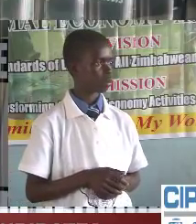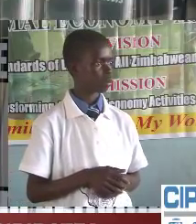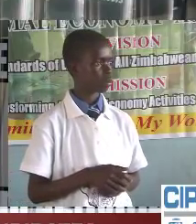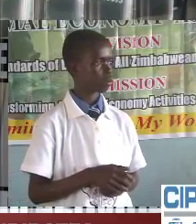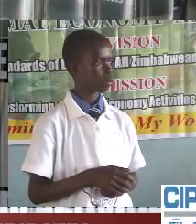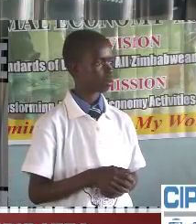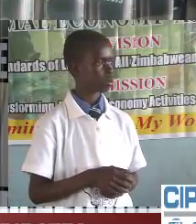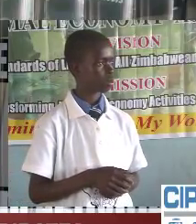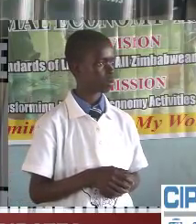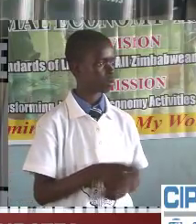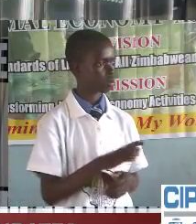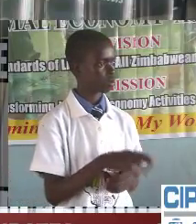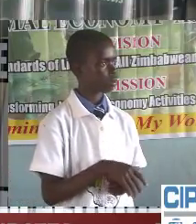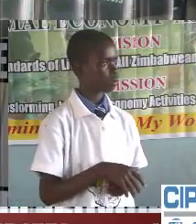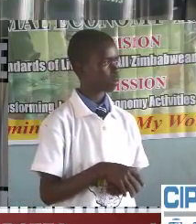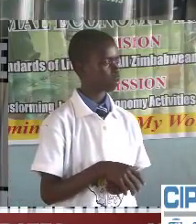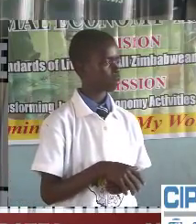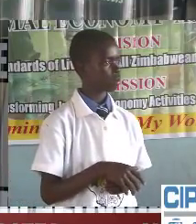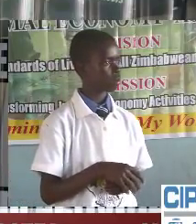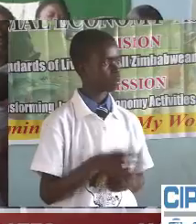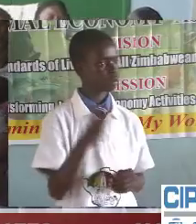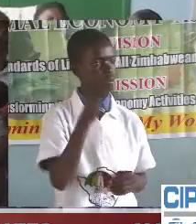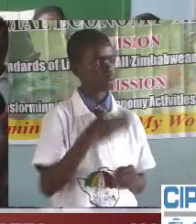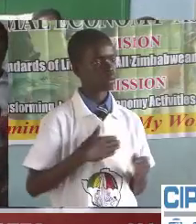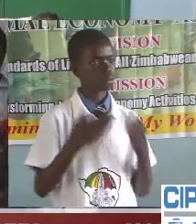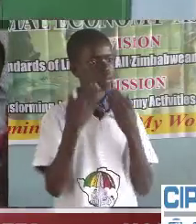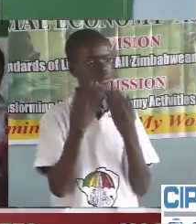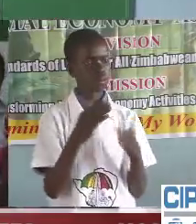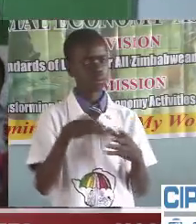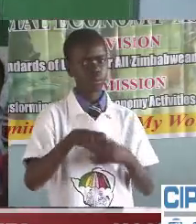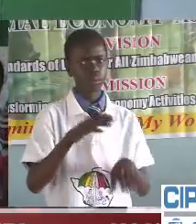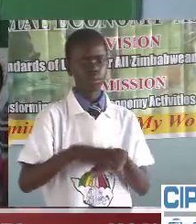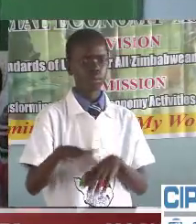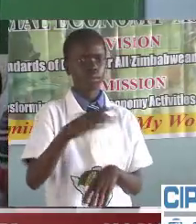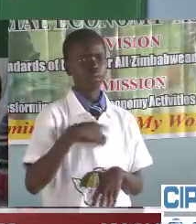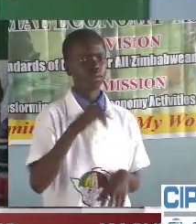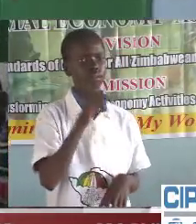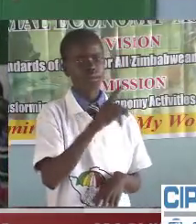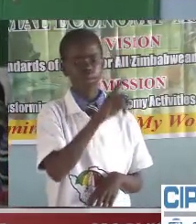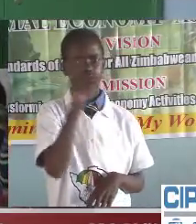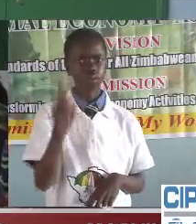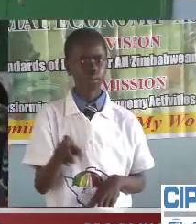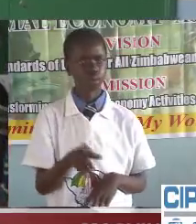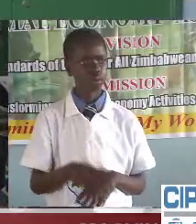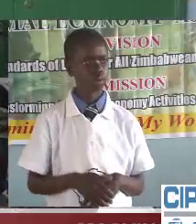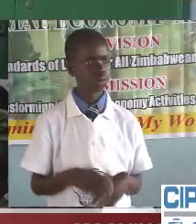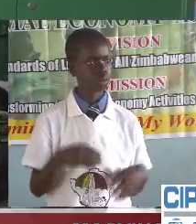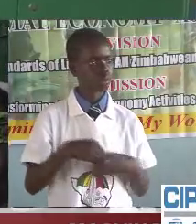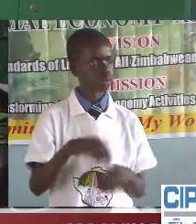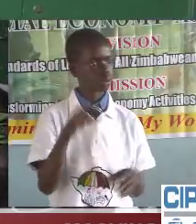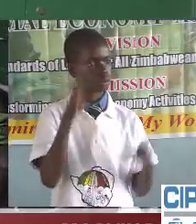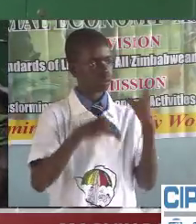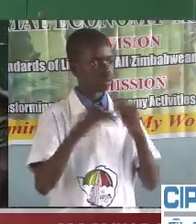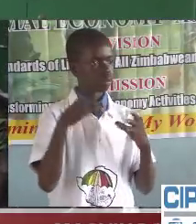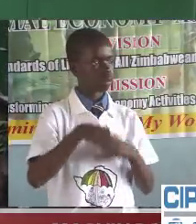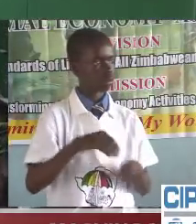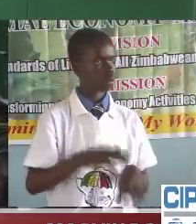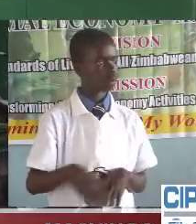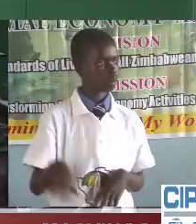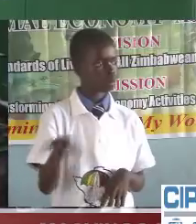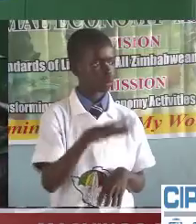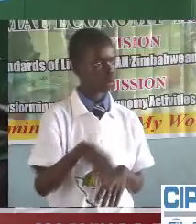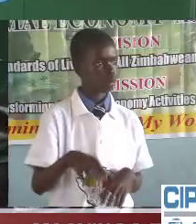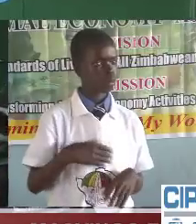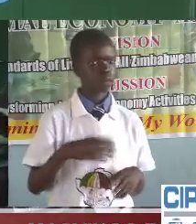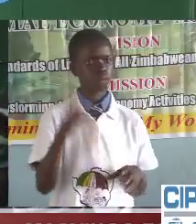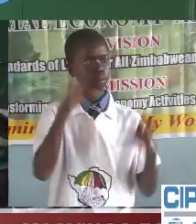maaspiring councillors edu auya pano ini ndine mubvunzo pertaining nenyaya yamavinga pano